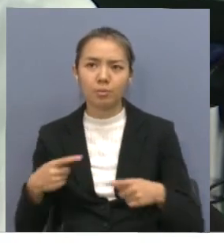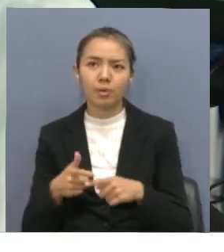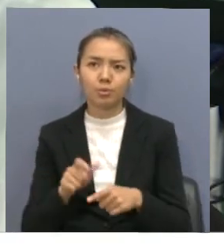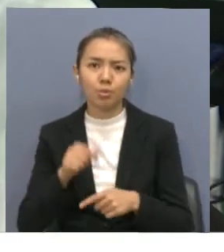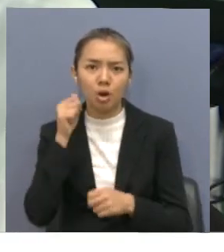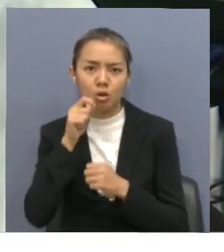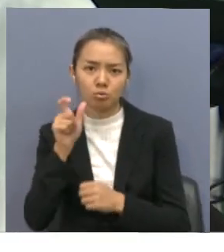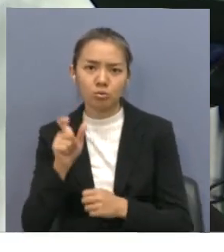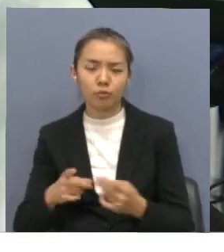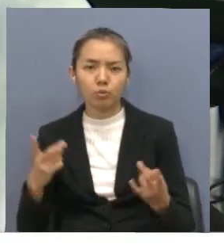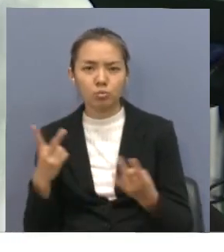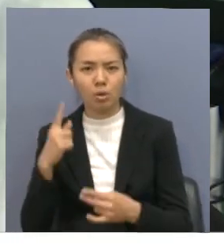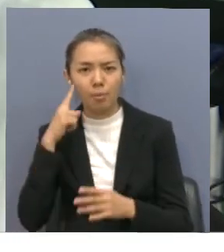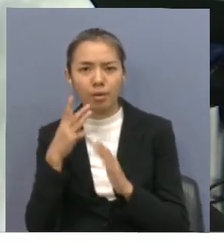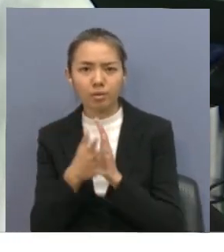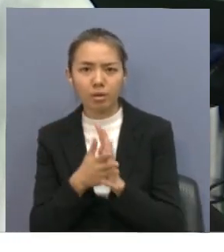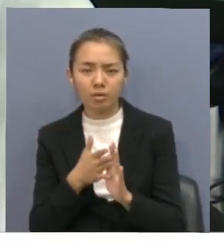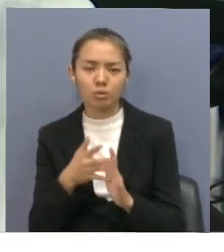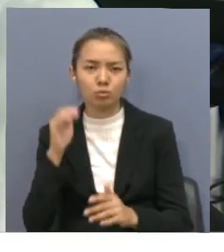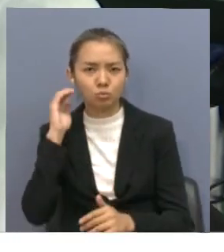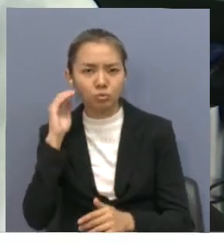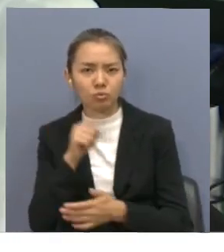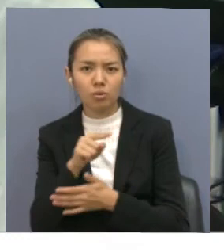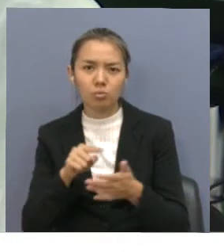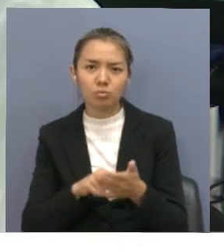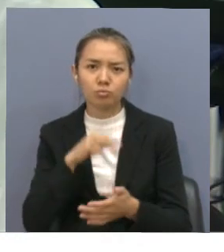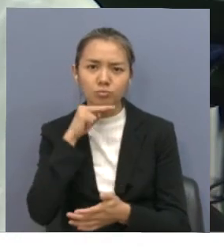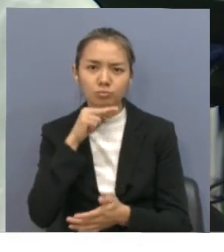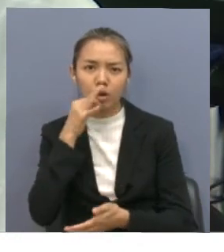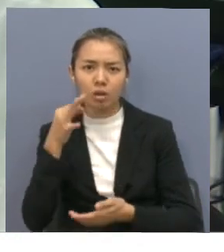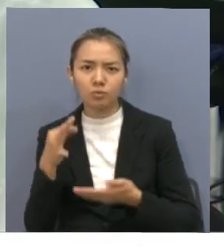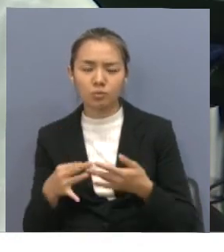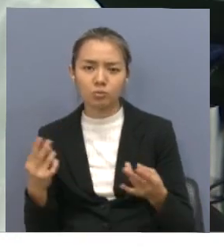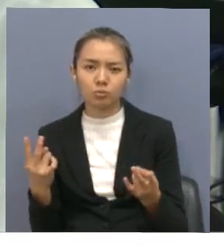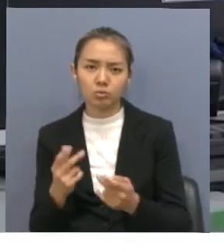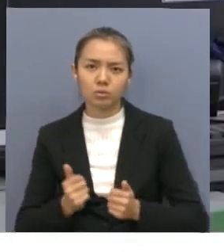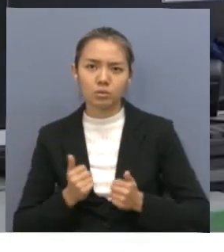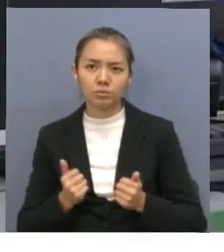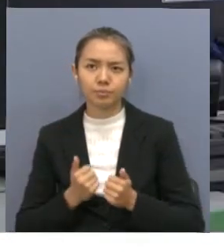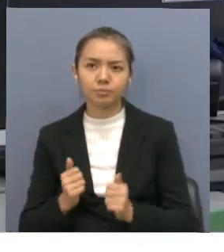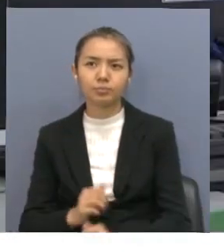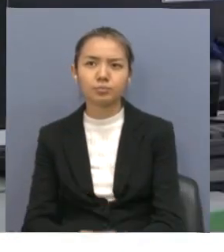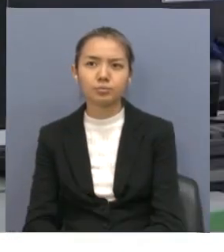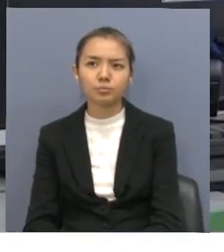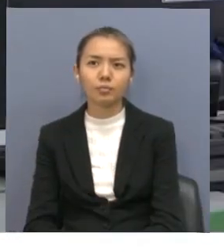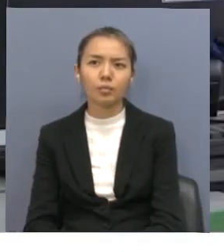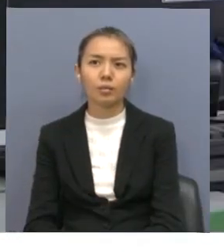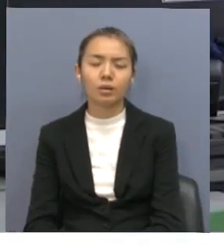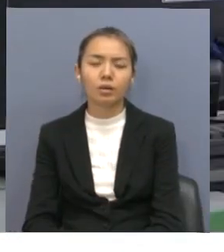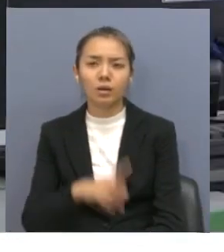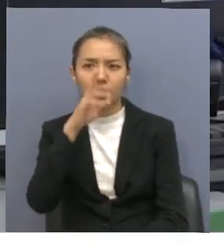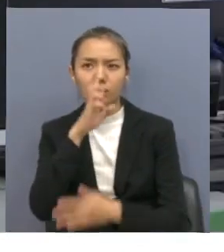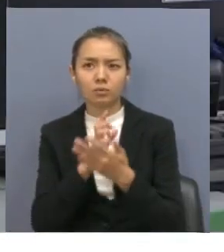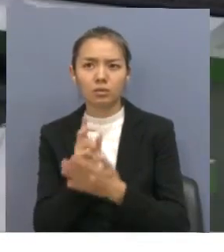әр адамның ебін табу керек. Барлығын тыңдап, сұрақтарына барынша жауап беруге тырысамыз. Кол орталықтың операторлары